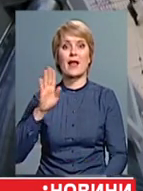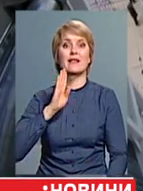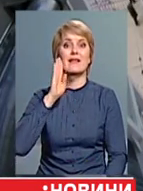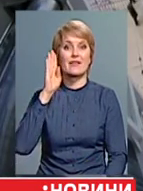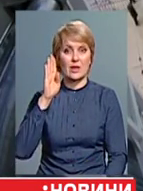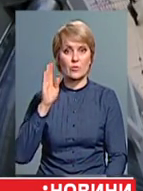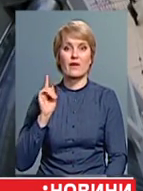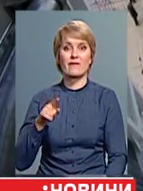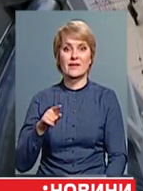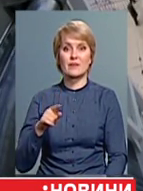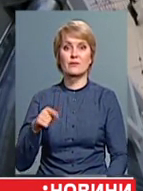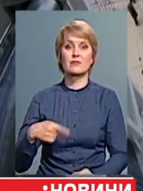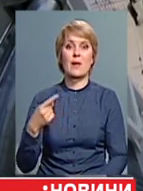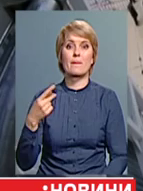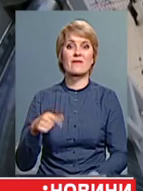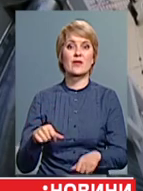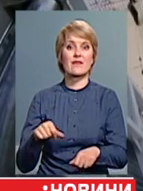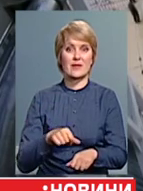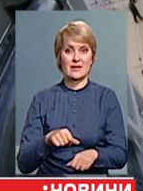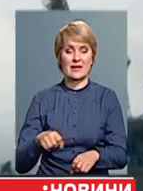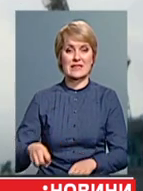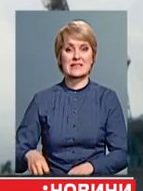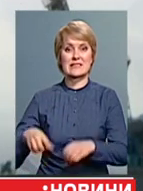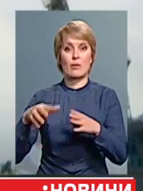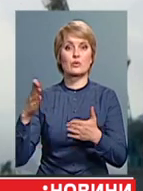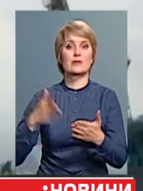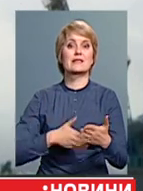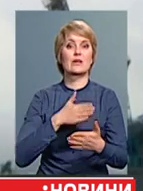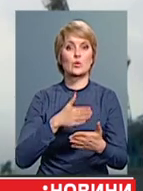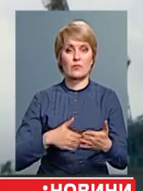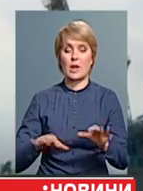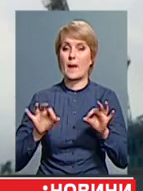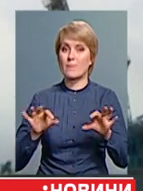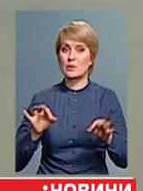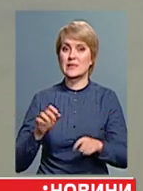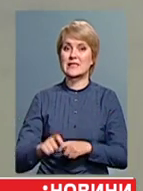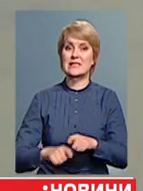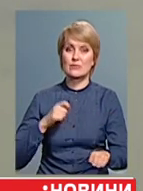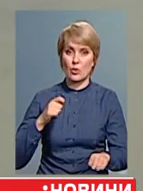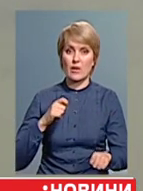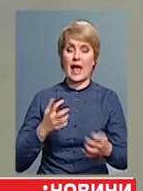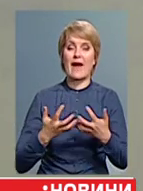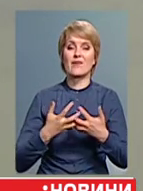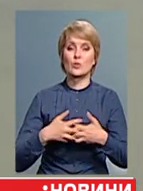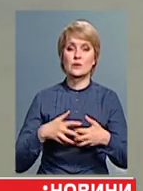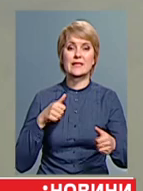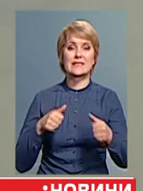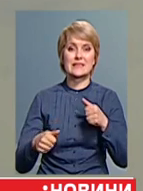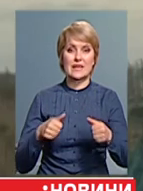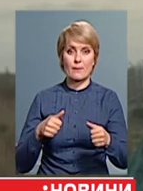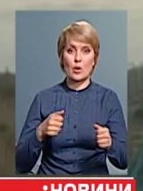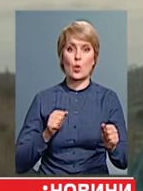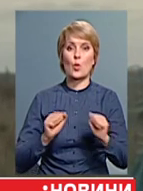області. Утім, за півтори хвилини до старту запуск скасували. Пояснили збоєм автоматизованої системи